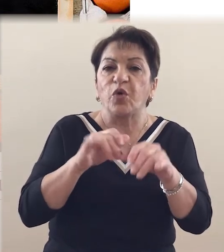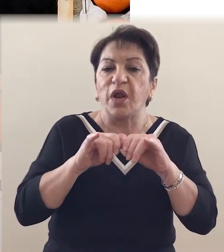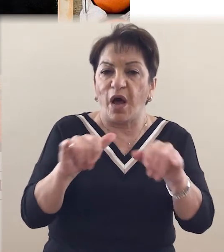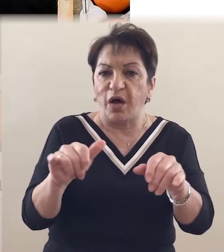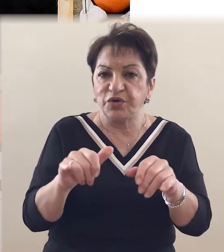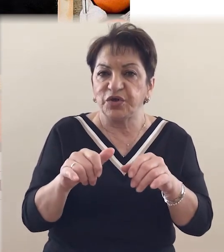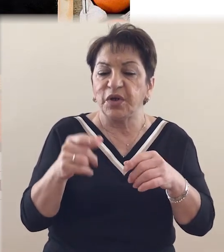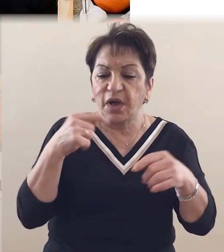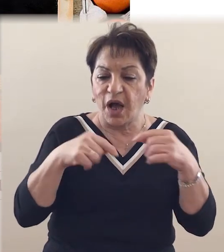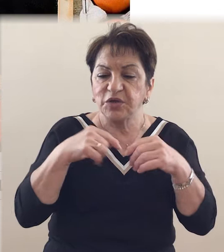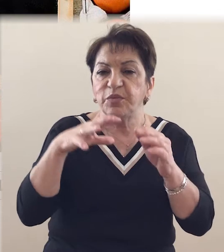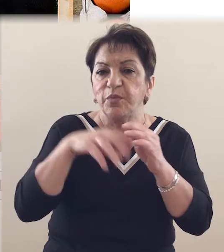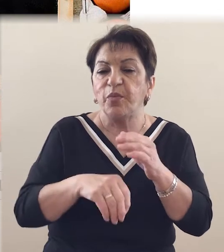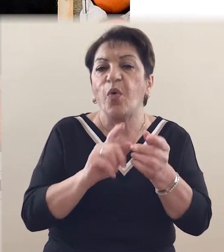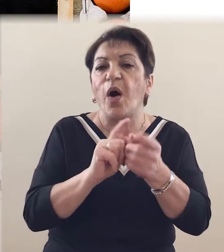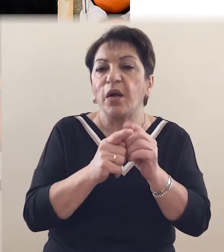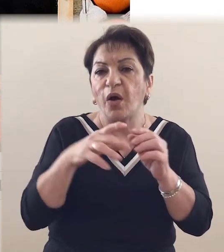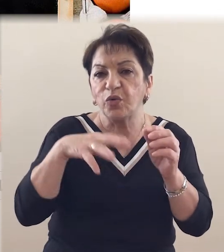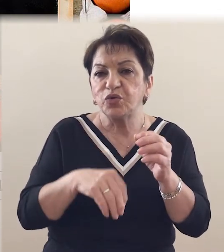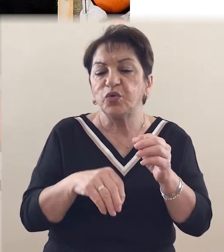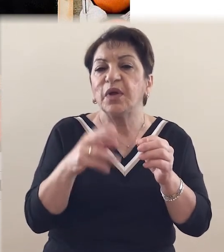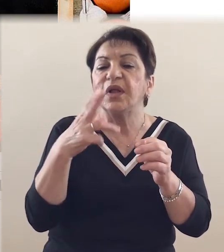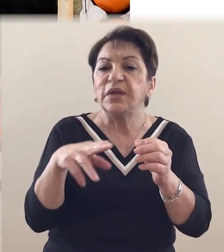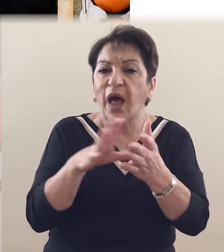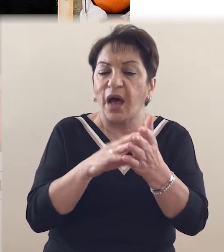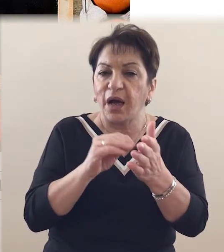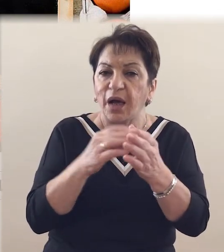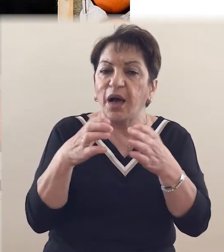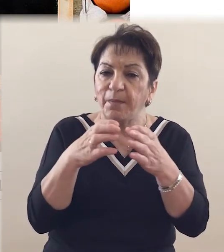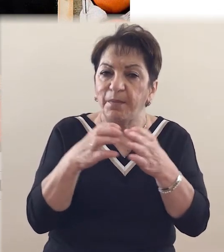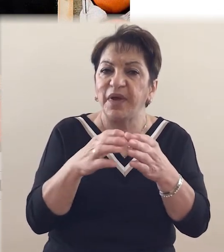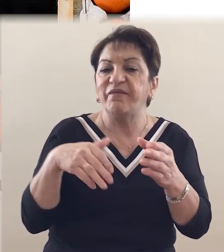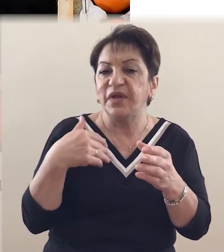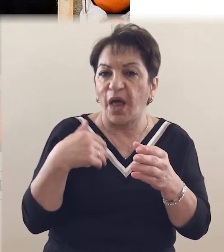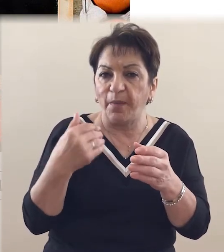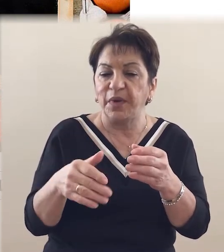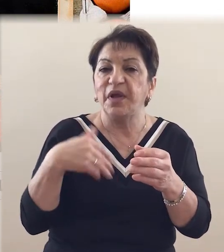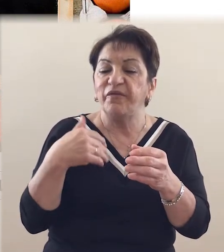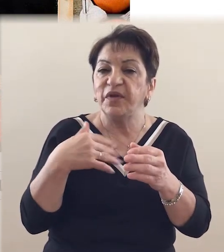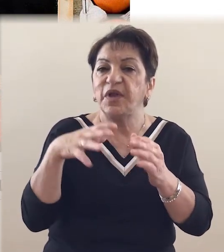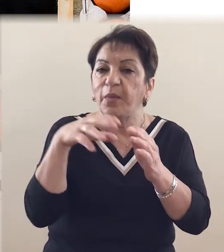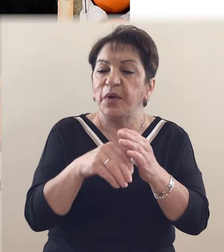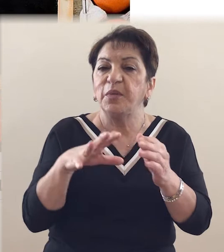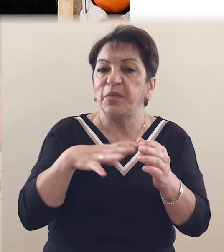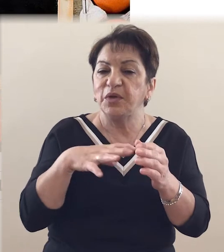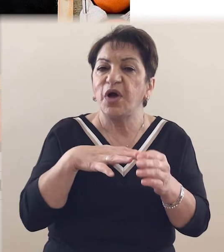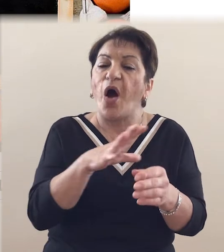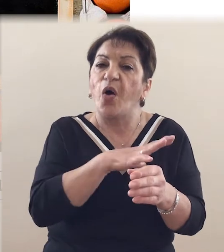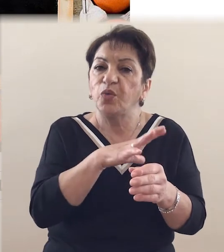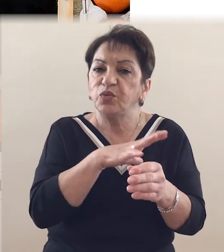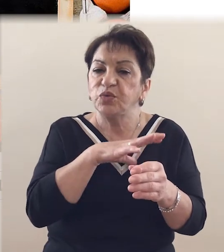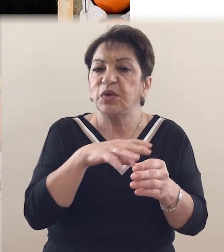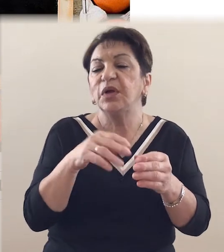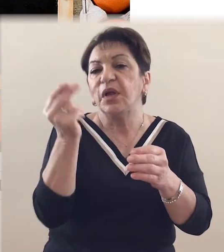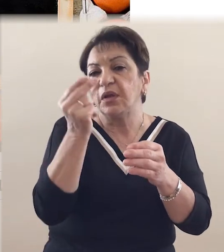կալցիումի փոխանակությունն է կարգավորում նաև D խմբի վիտամինը։ Այս վիտամիններով հարուստ սննդամթերքը պատկերված է